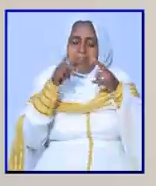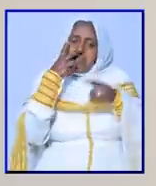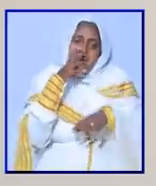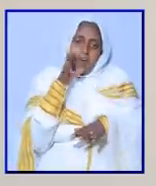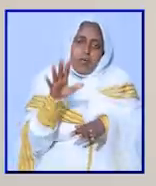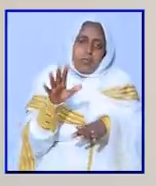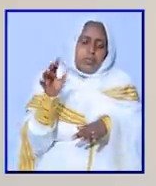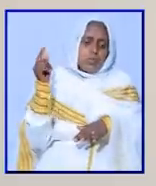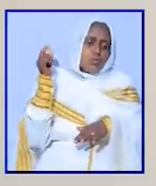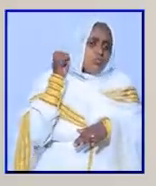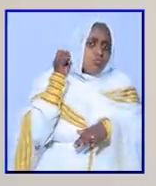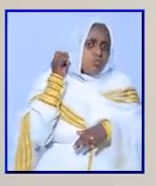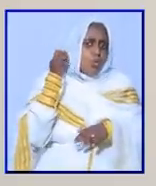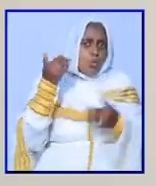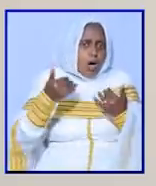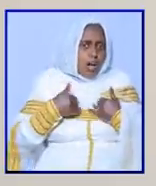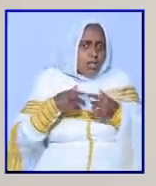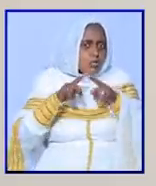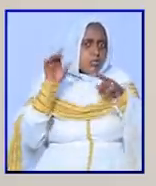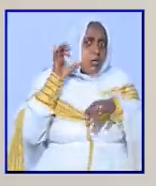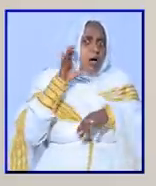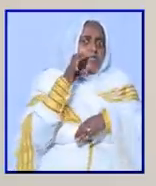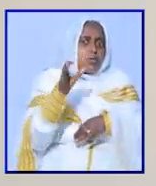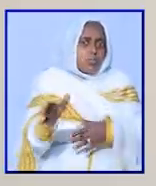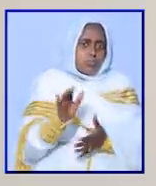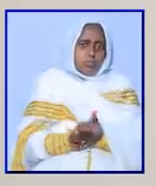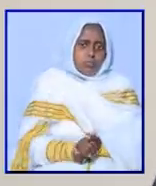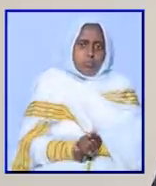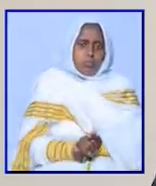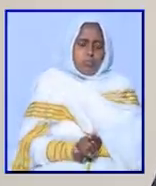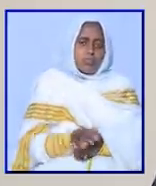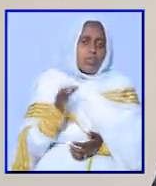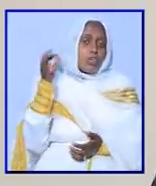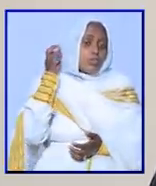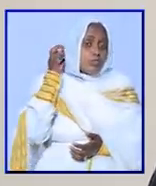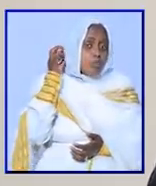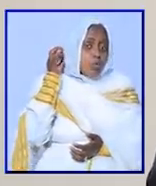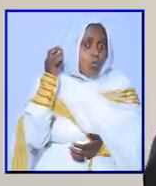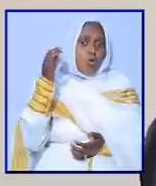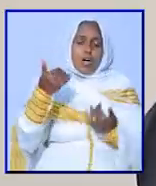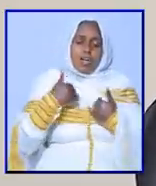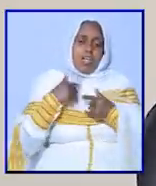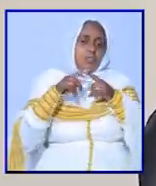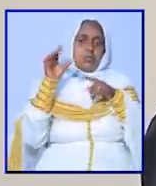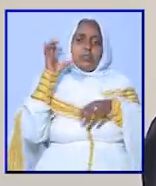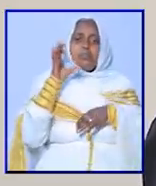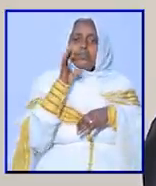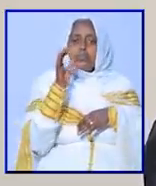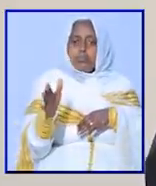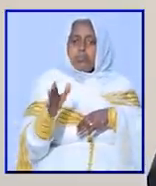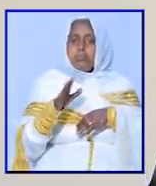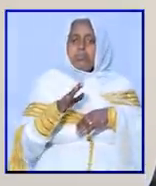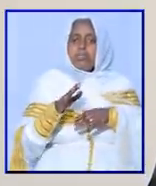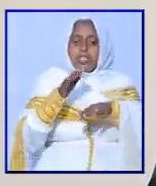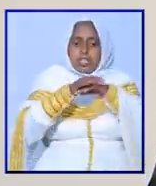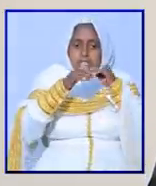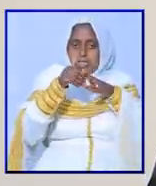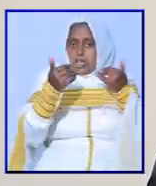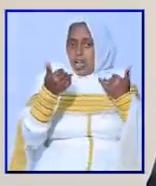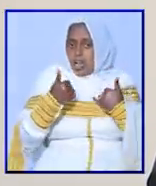ግን አያዩም እዝን ቦም ወይ ይሰምኡ ጆሮ አላቸው ግን